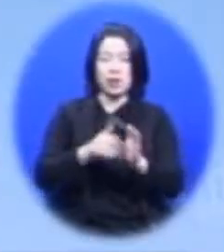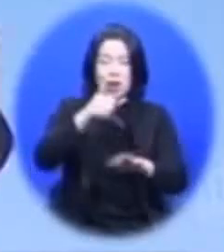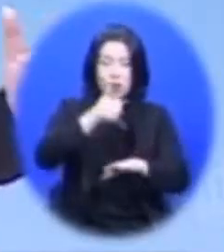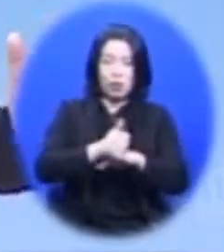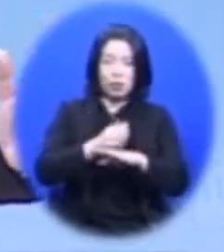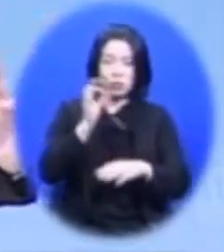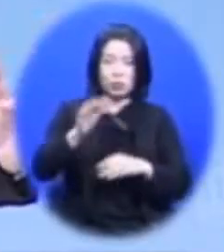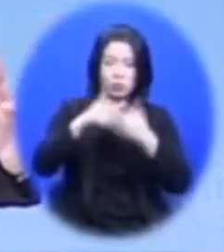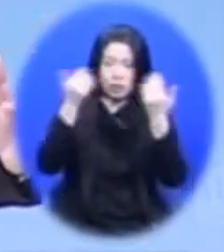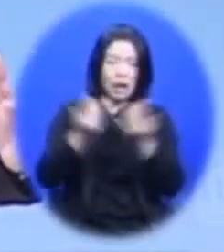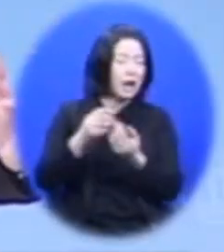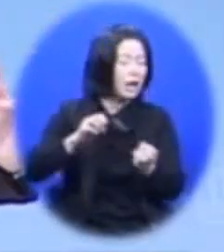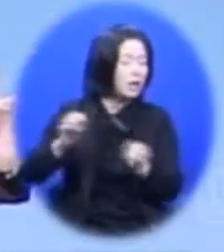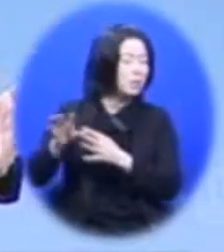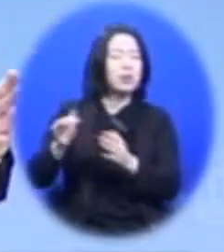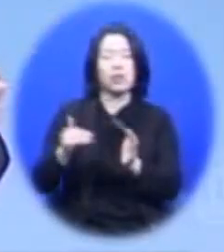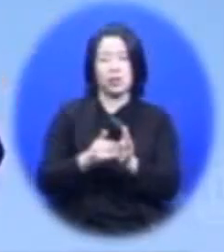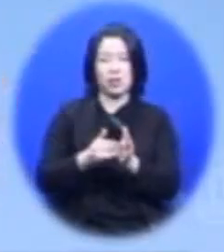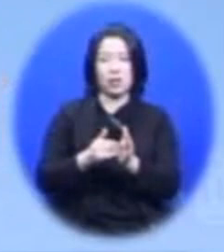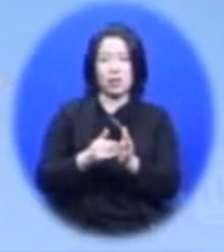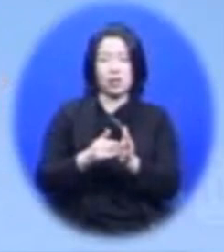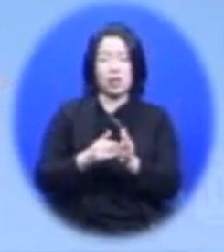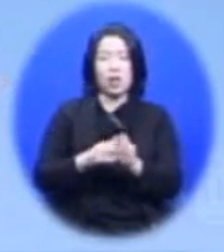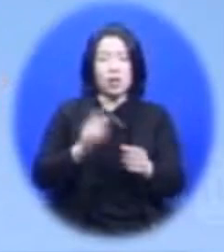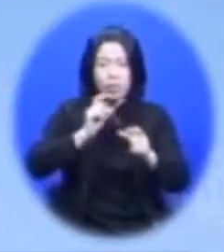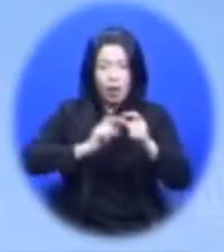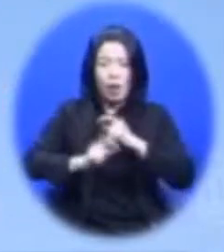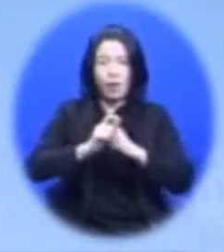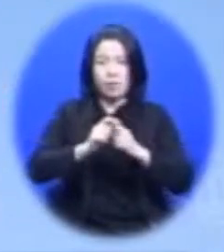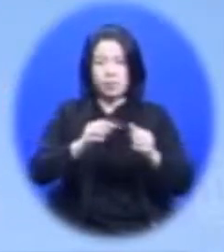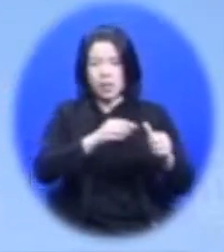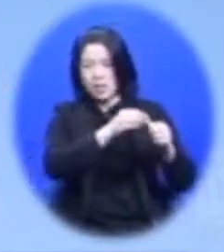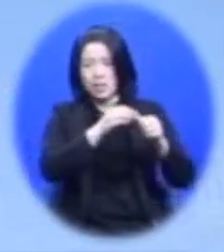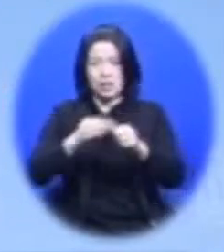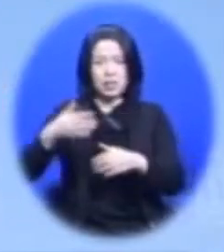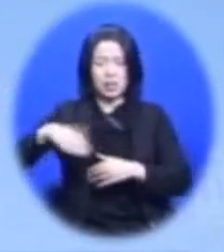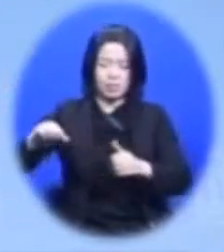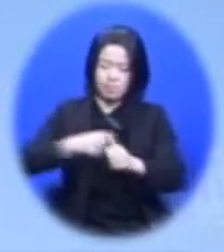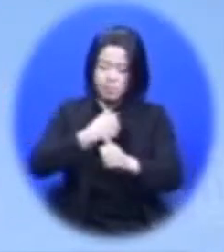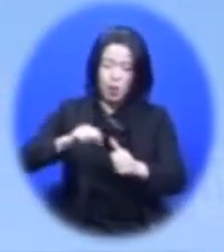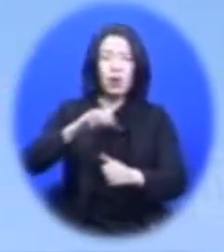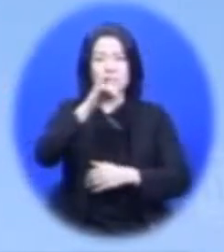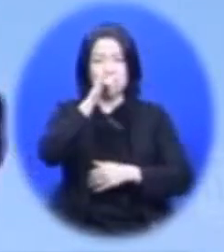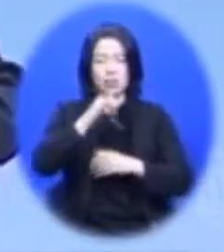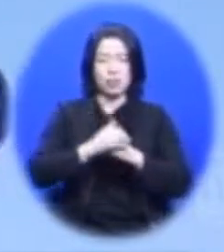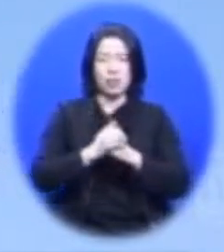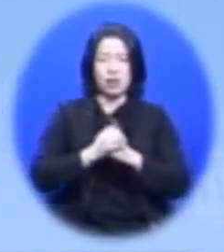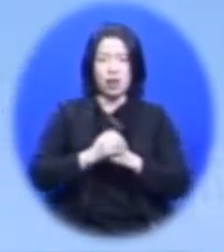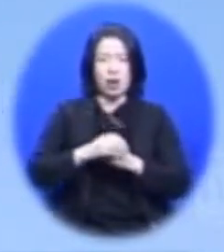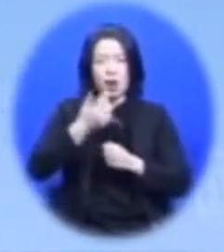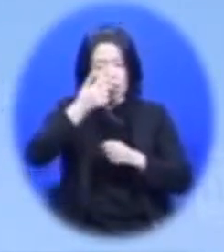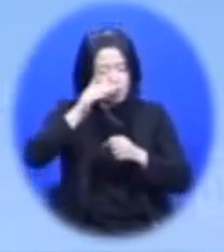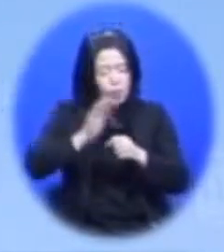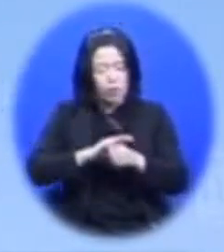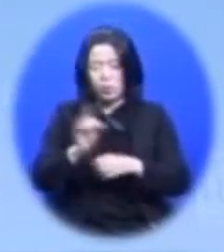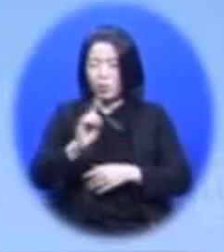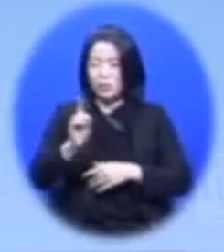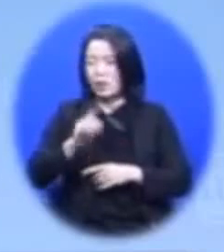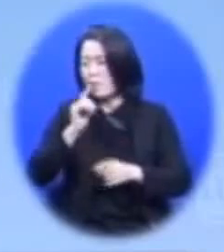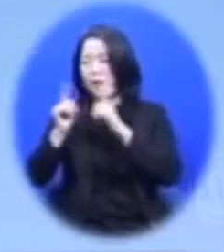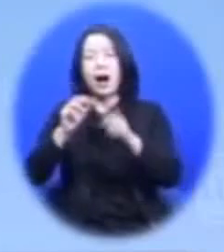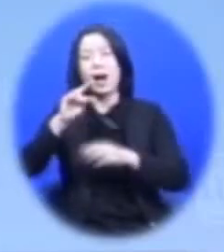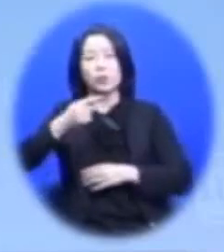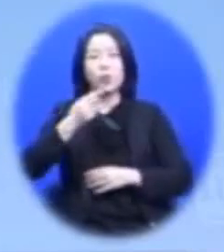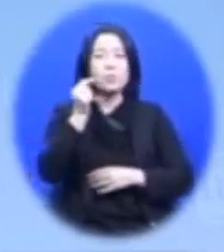돈 다 잃어버렸어요. 심지어 끌려가서 매까지 맞았습니다. 억울해서 어디다가 하소연할 수도